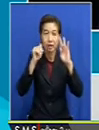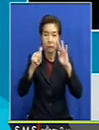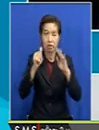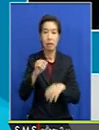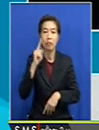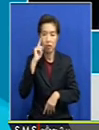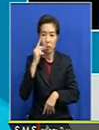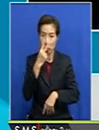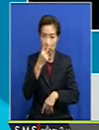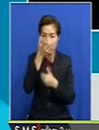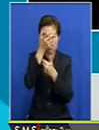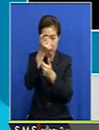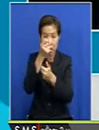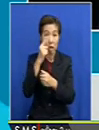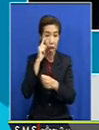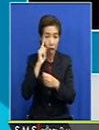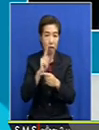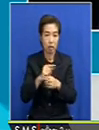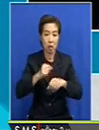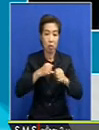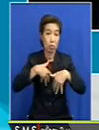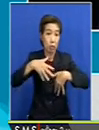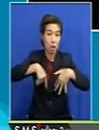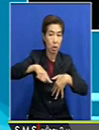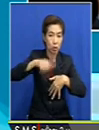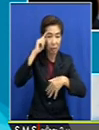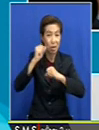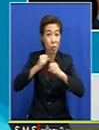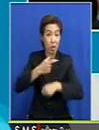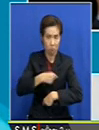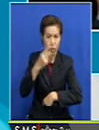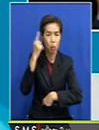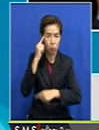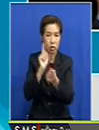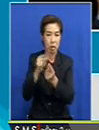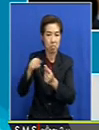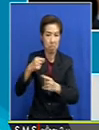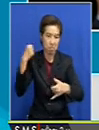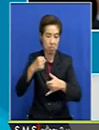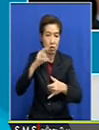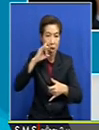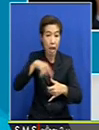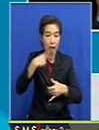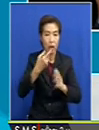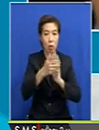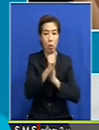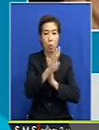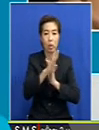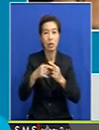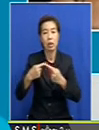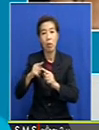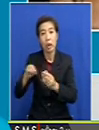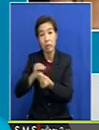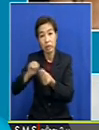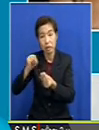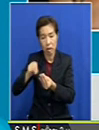าน่าติดตามเป็นอย่างยิ่งนะครับแฟนมวยทั่วไทยรู้จักทั้ง2คนเป็นอย่างดีนะครับวันนี้หมัดหนักแรงอยู่ที่จอมโหดนะครับส่วนพลกฤษ